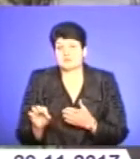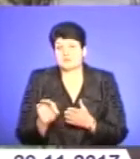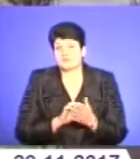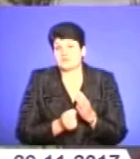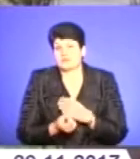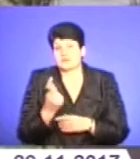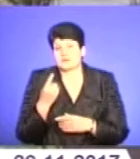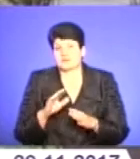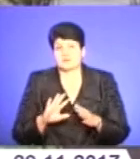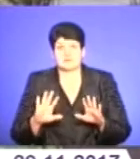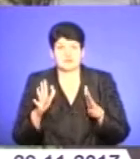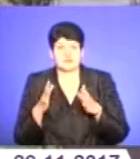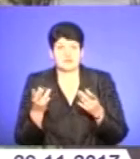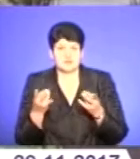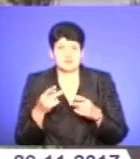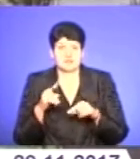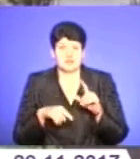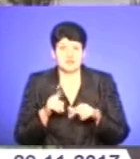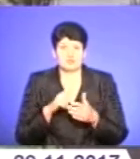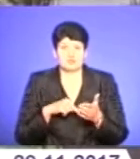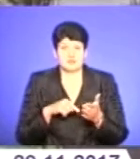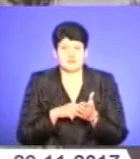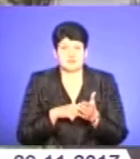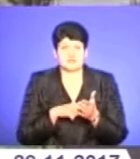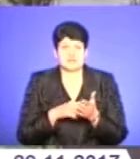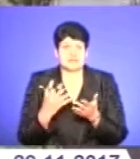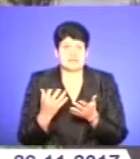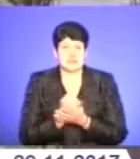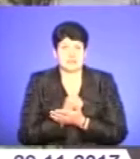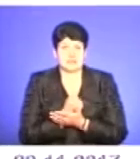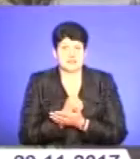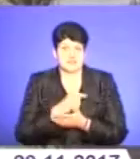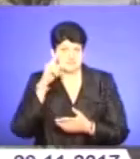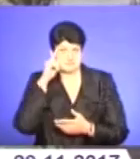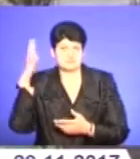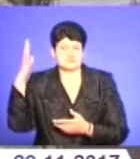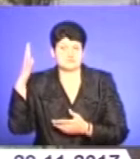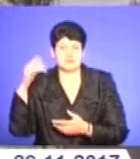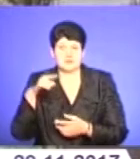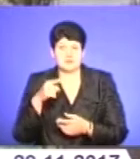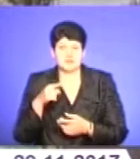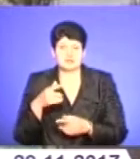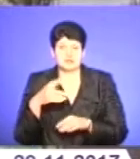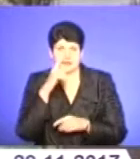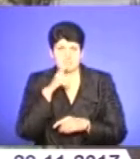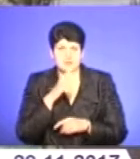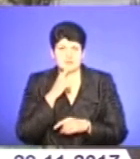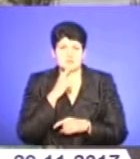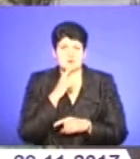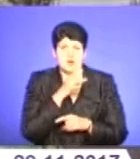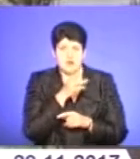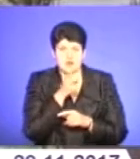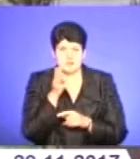асоціація, ну, треба ж таку в рідному місті знайти майже болівудську зірку. Причому, що вона не підозрювала, що камера там на